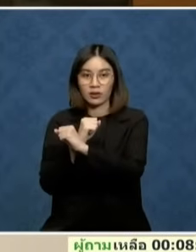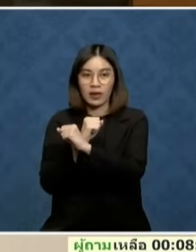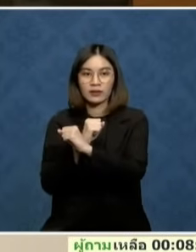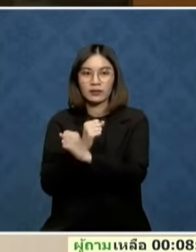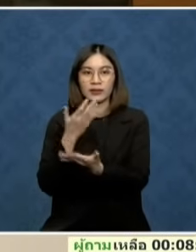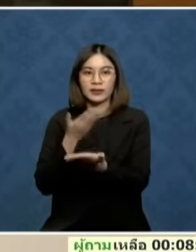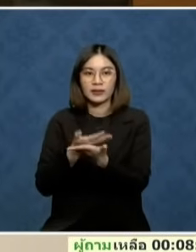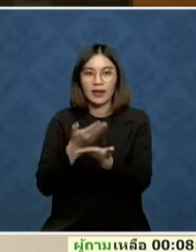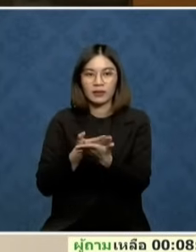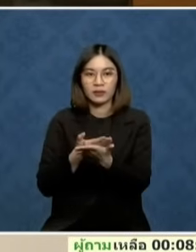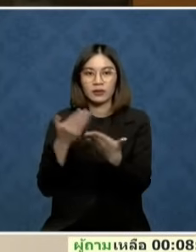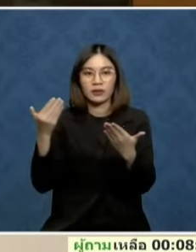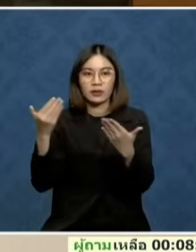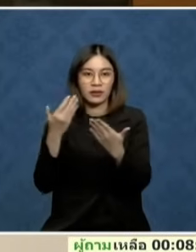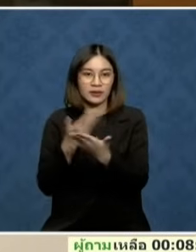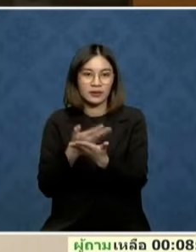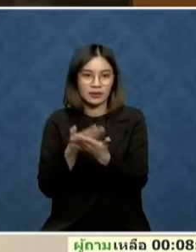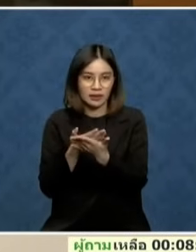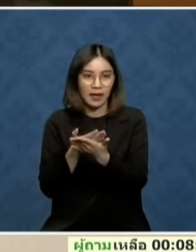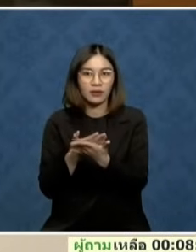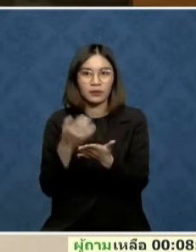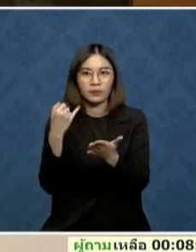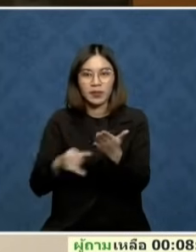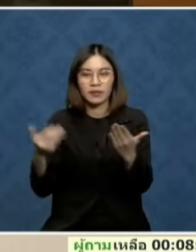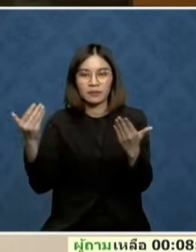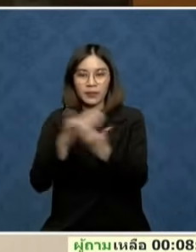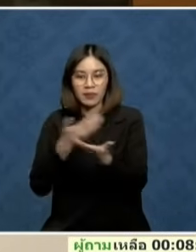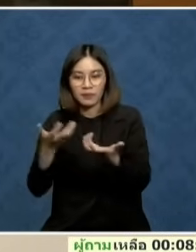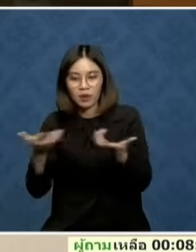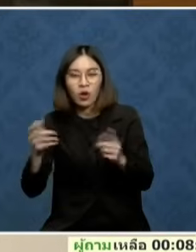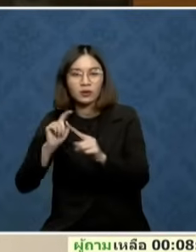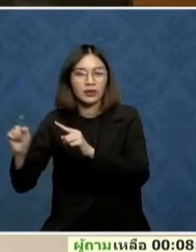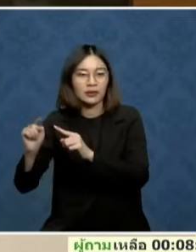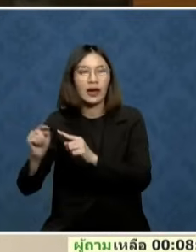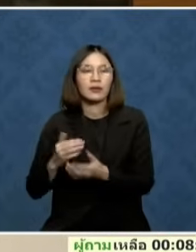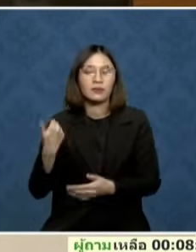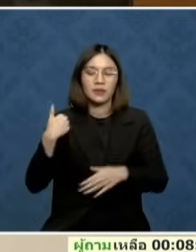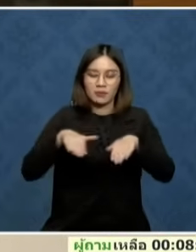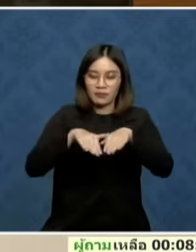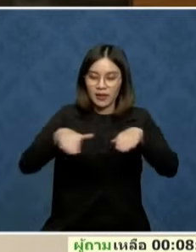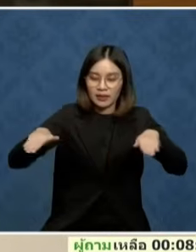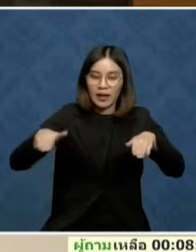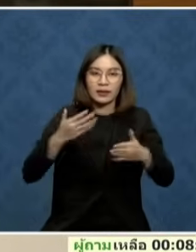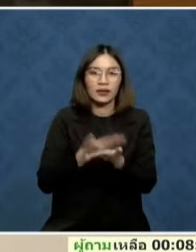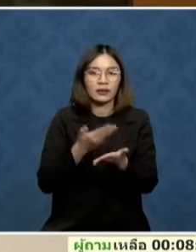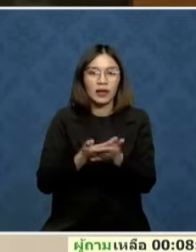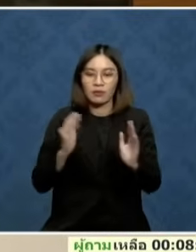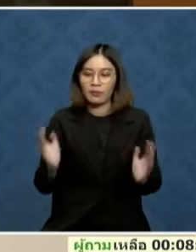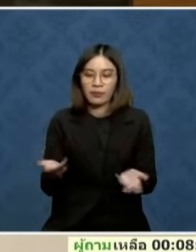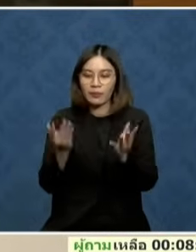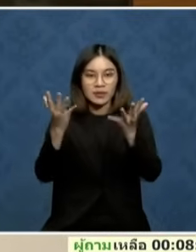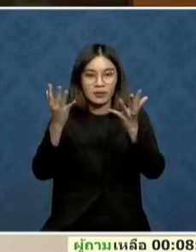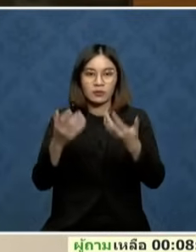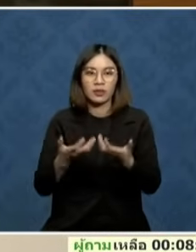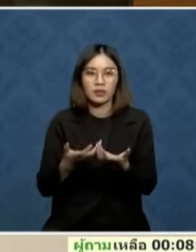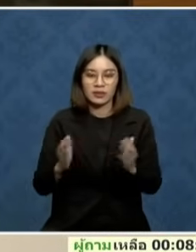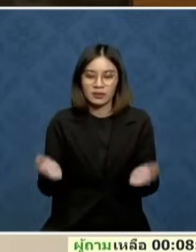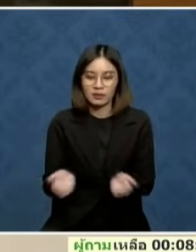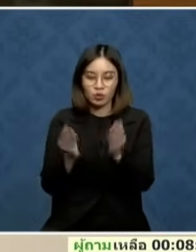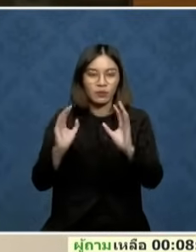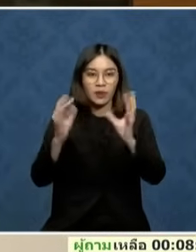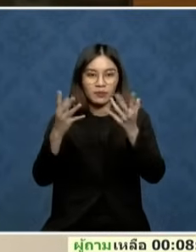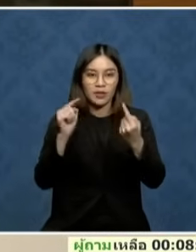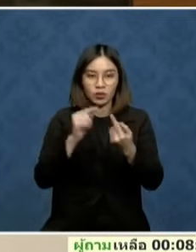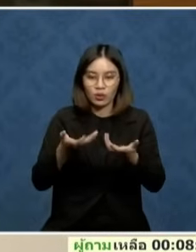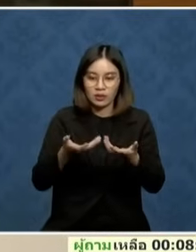การฟอกเงินปปง.แถลงว่ามีมาตรฐานทางการเงินและไม่สนับสนุนการจัดซื้ออาวุธให้แก่อง